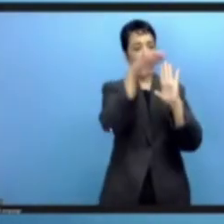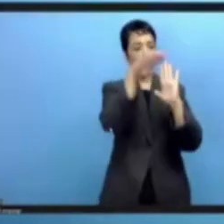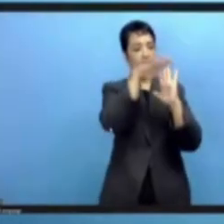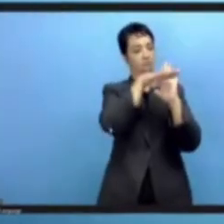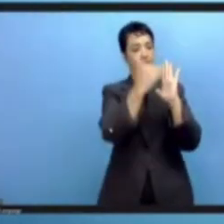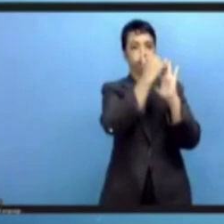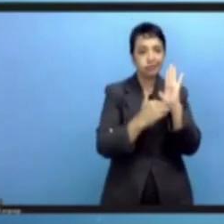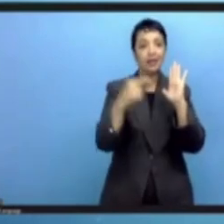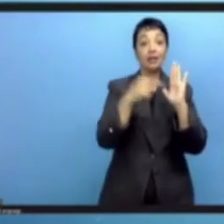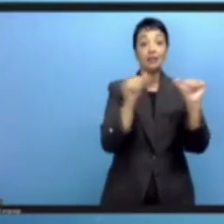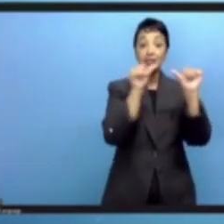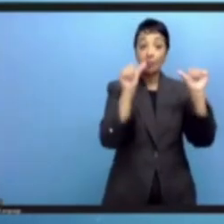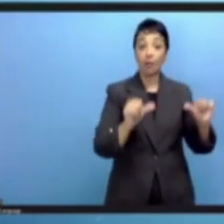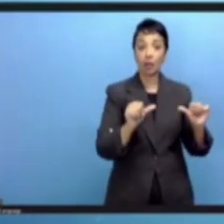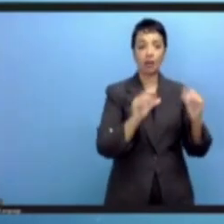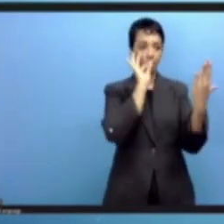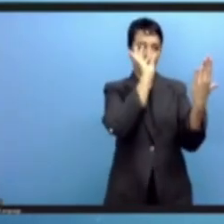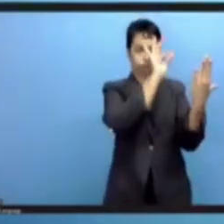régulation nationaux,